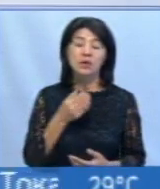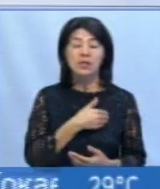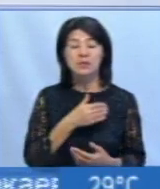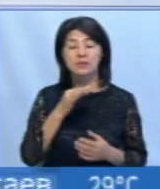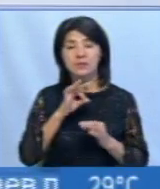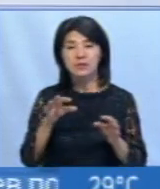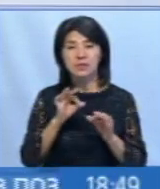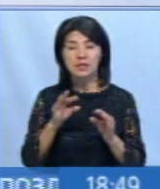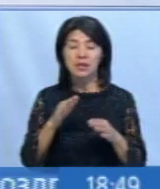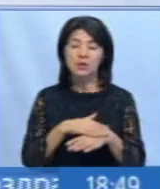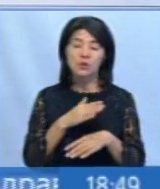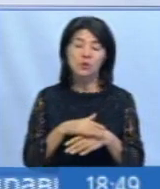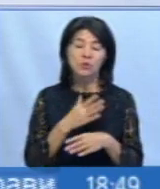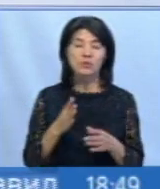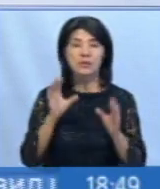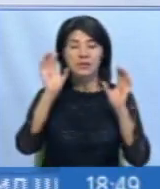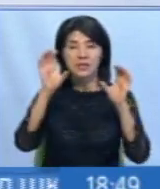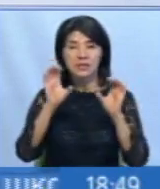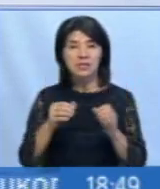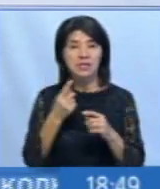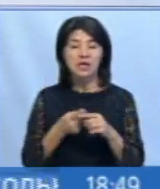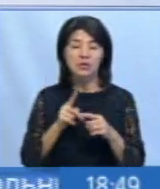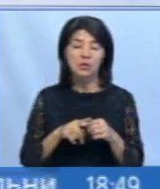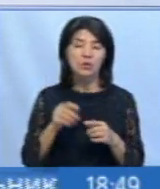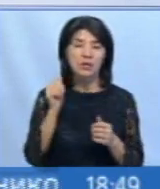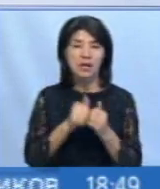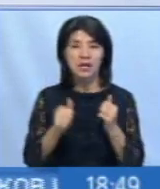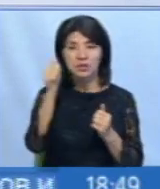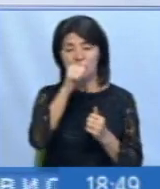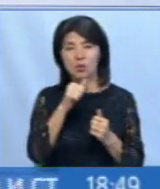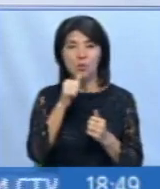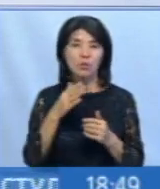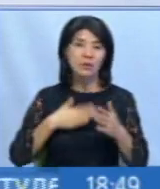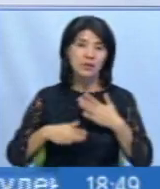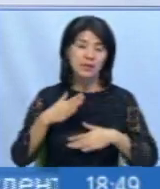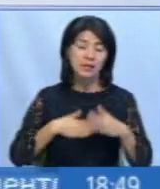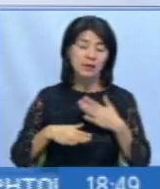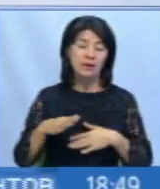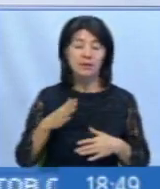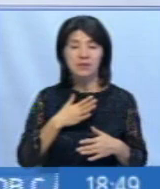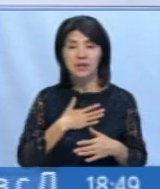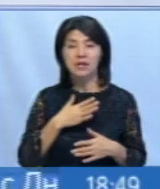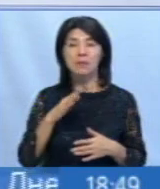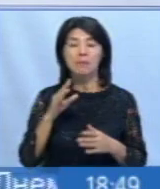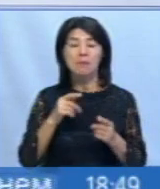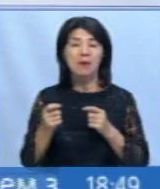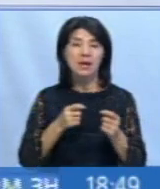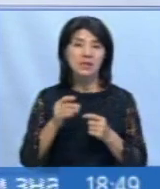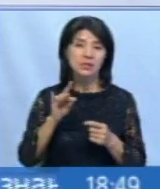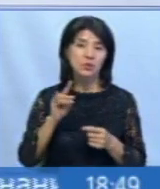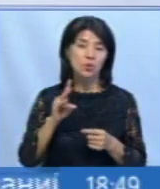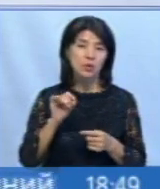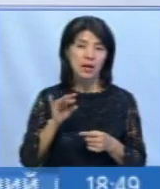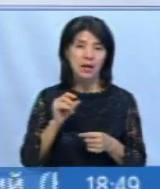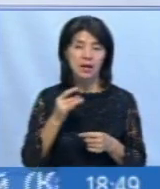доброй традиции, которая ежегодно радует школьников Приртышья. Магазин «Нуркай» поздравил учеников Павлодарской области с